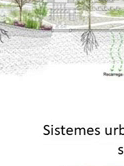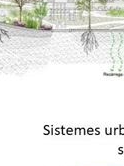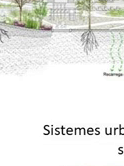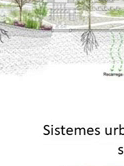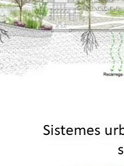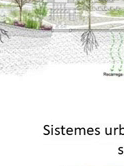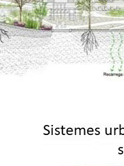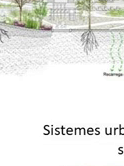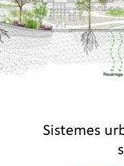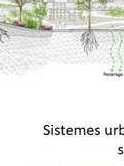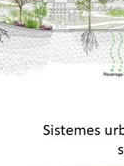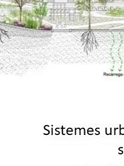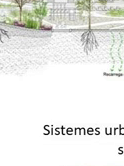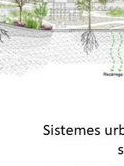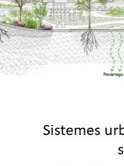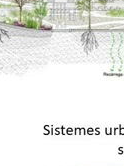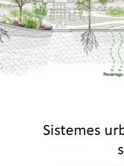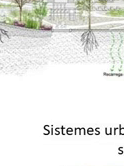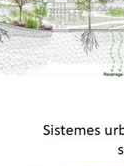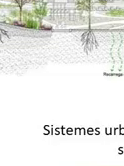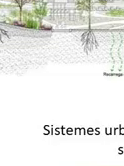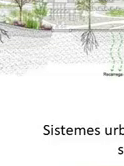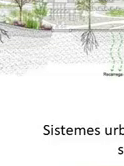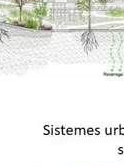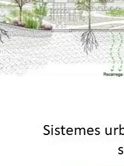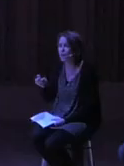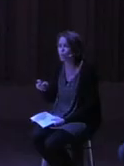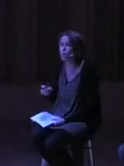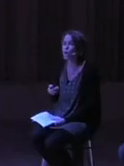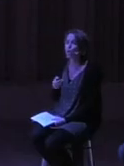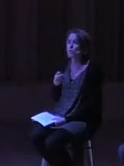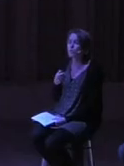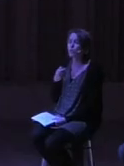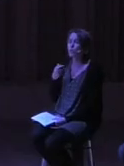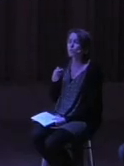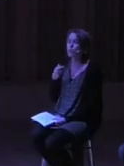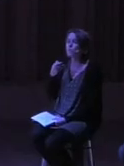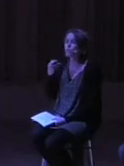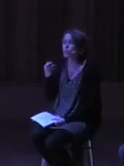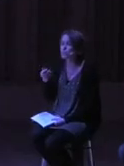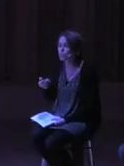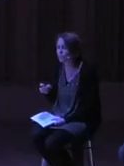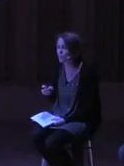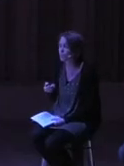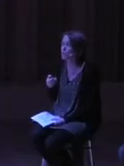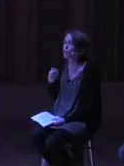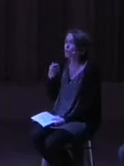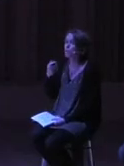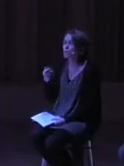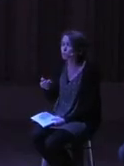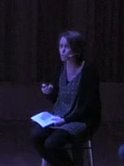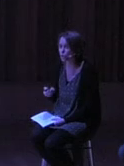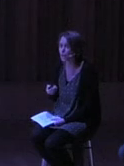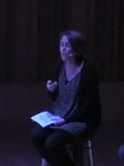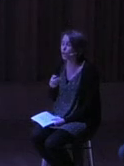que es generi un estudi del cicle de l'aigua, és a dir, com reciclem l'aigua, com la tornem, com fem sòls més permeables,